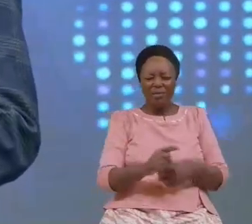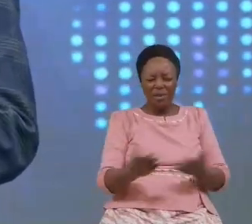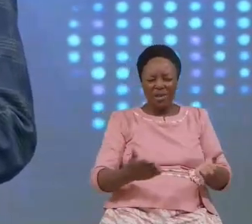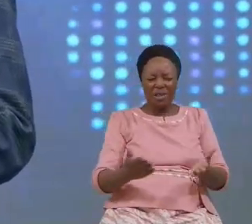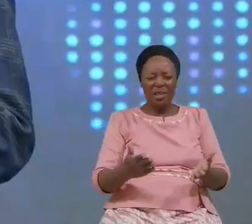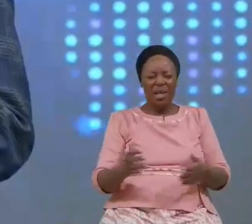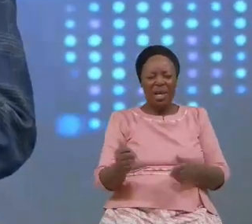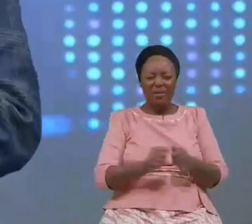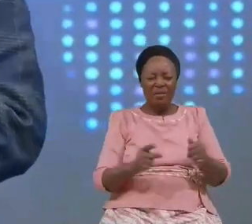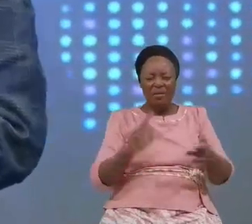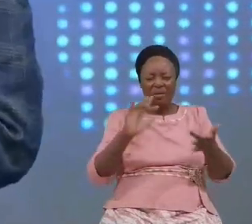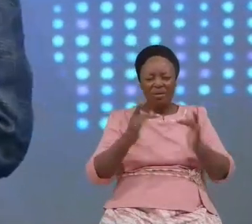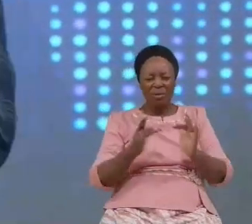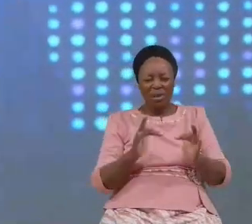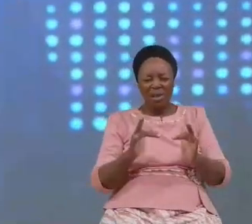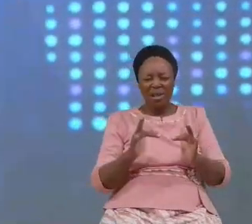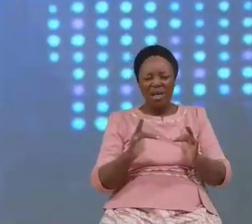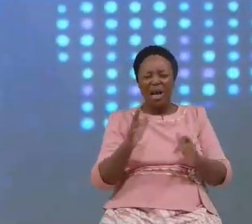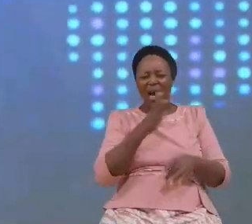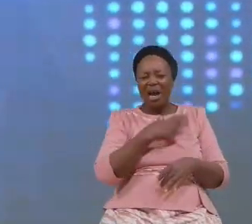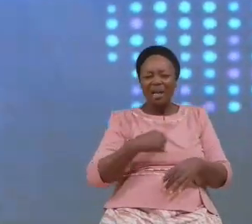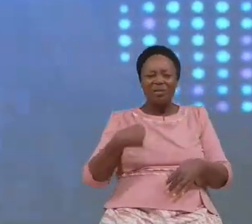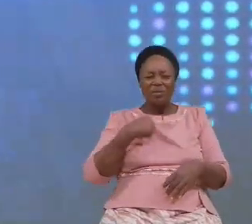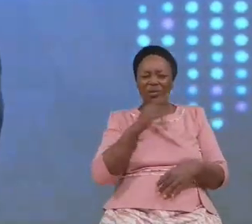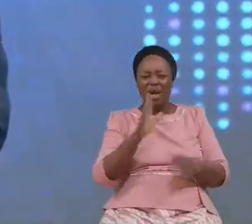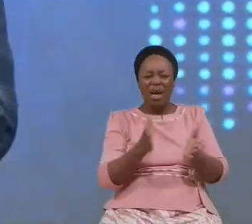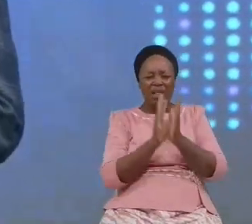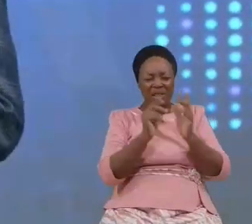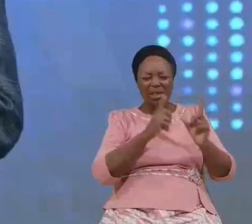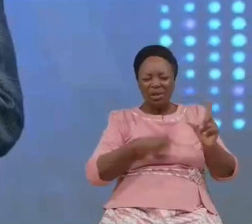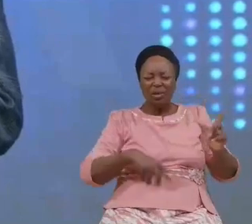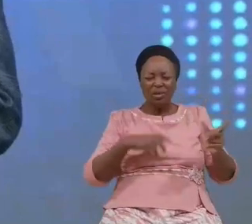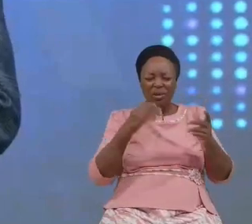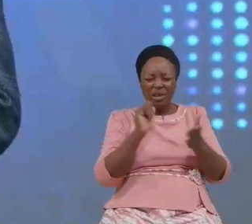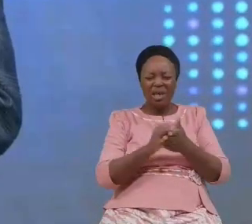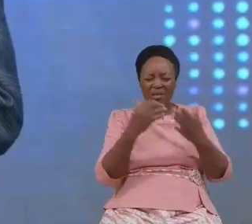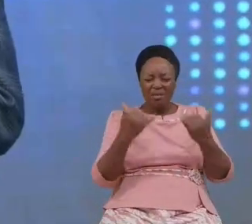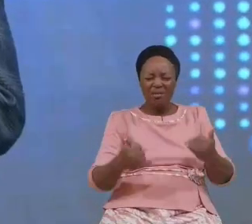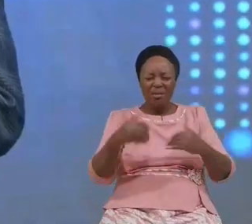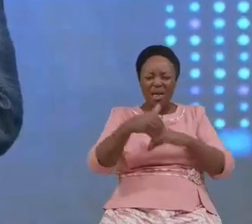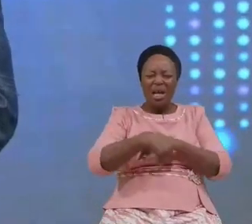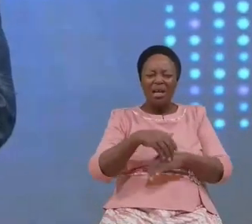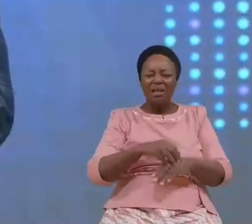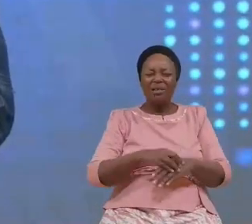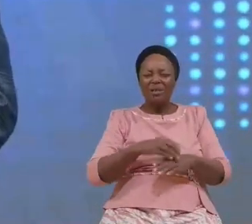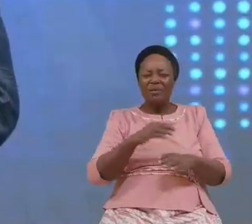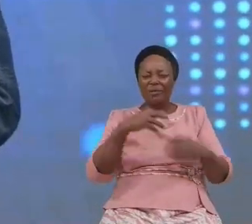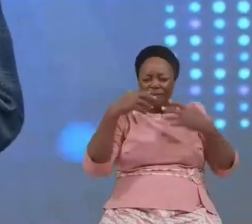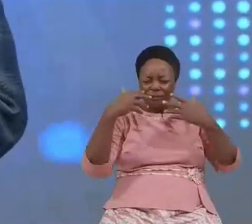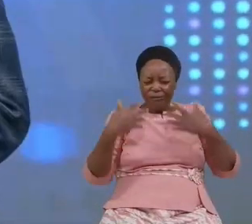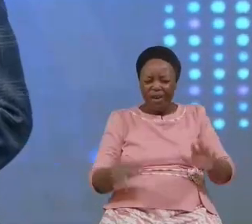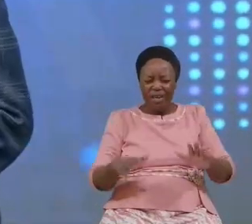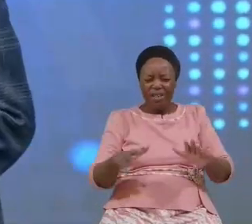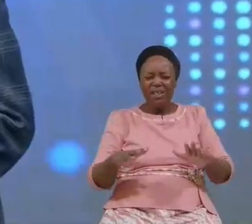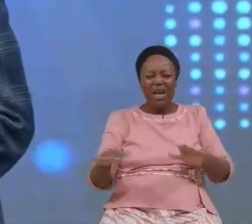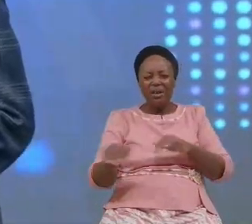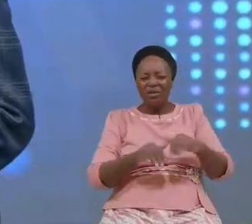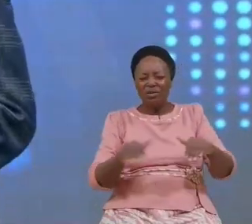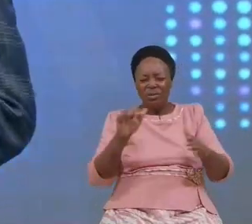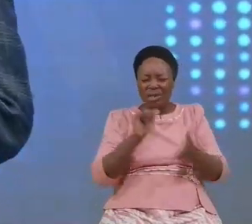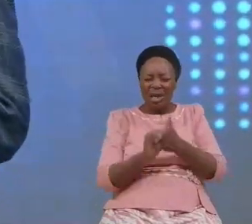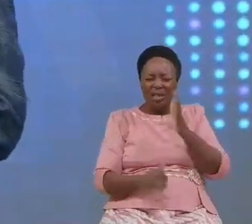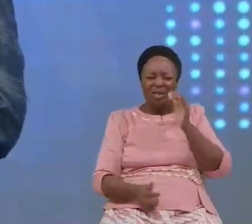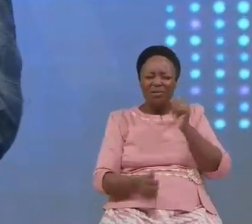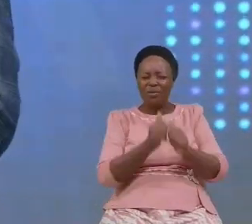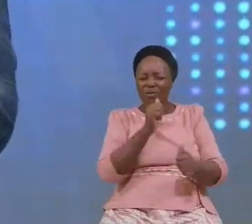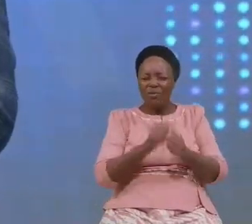tout le monde en ligne de Manon que ce soit accompli le accompli ce